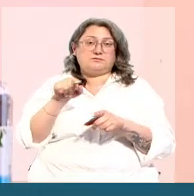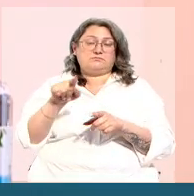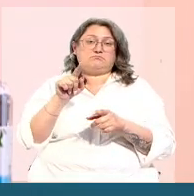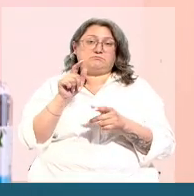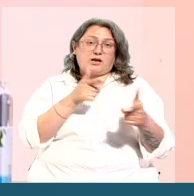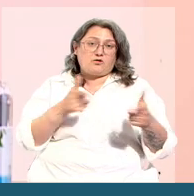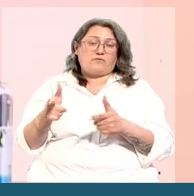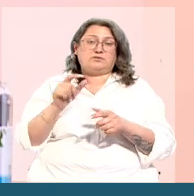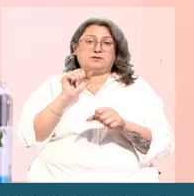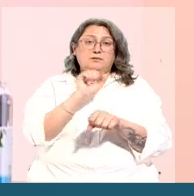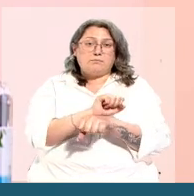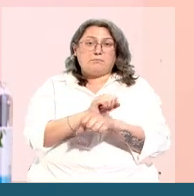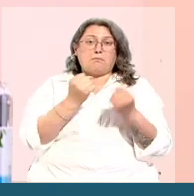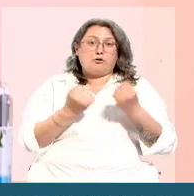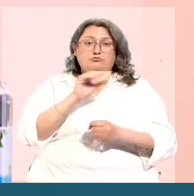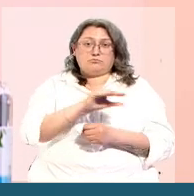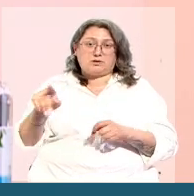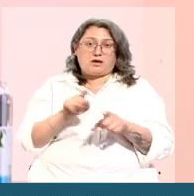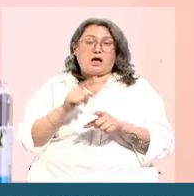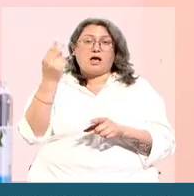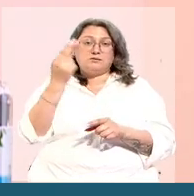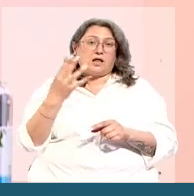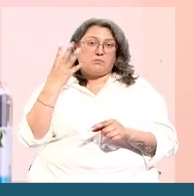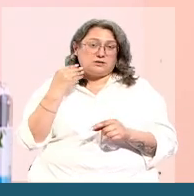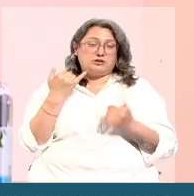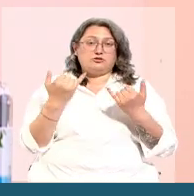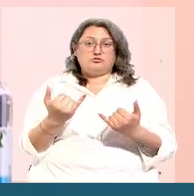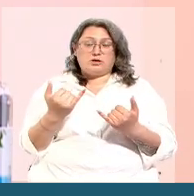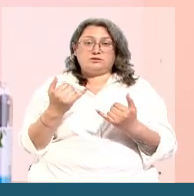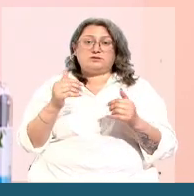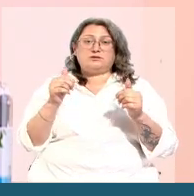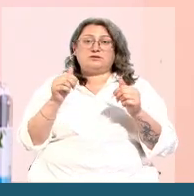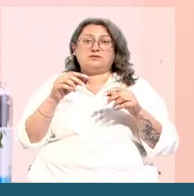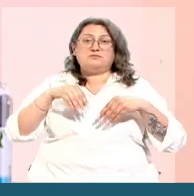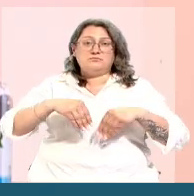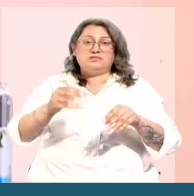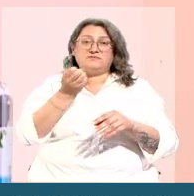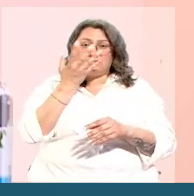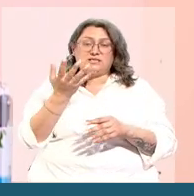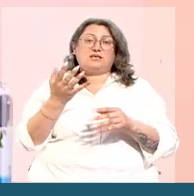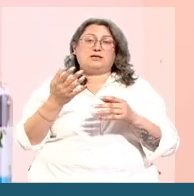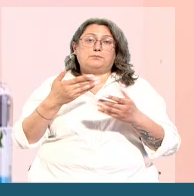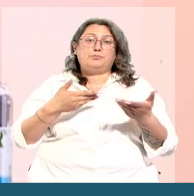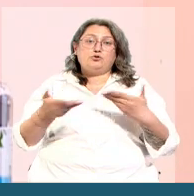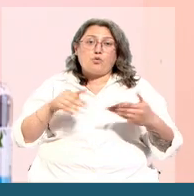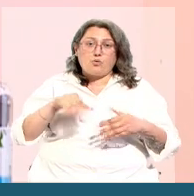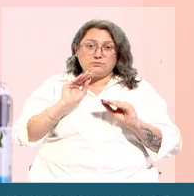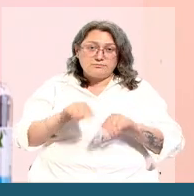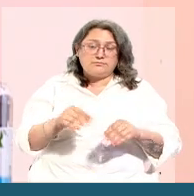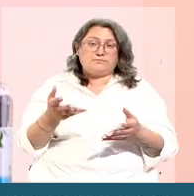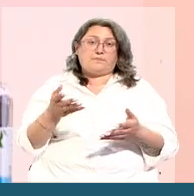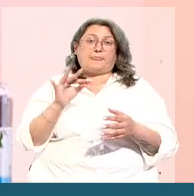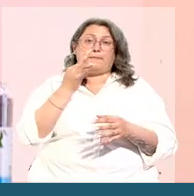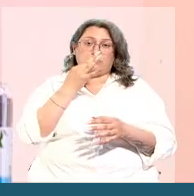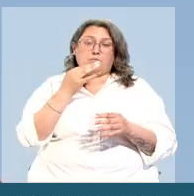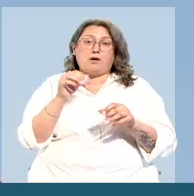негізде паркинг салуға міндеттеуіміз керек. Қазір үйлердің аулаларына гүл отырғызып, жаяу жүргіншілер жолын саламыз. Кейін көлік қоятын жер мүлдем болмайды